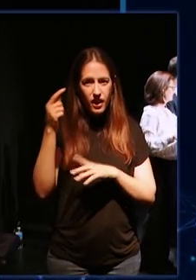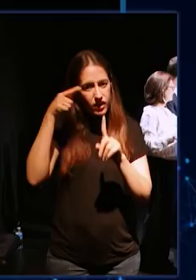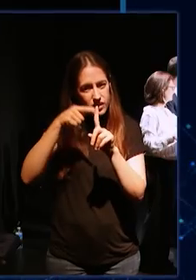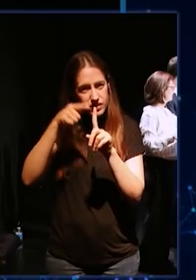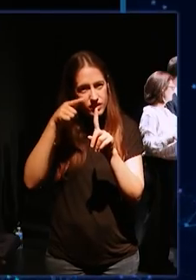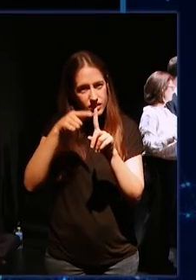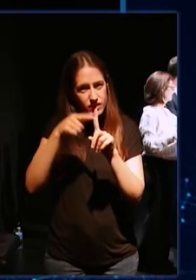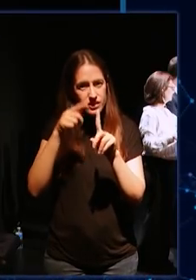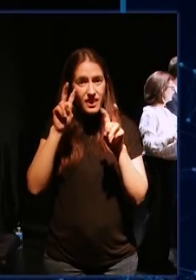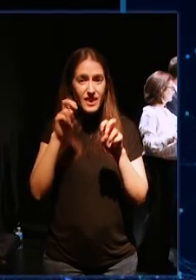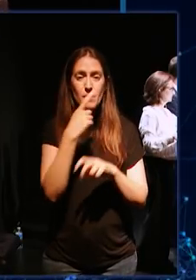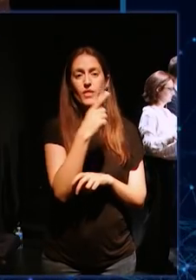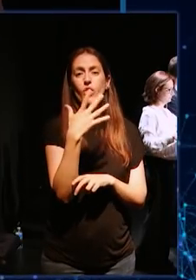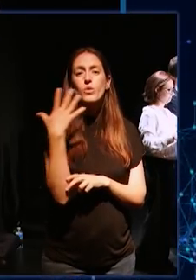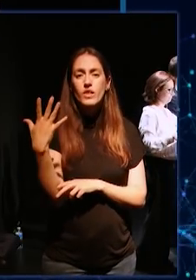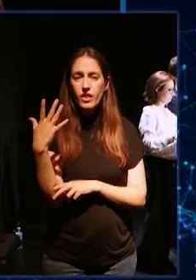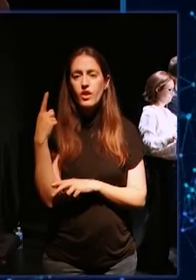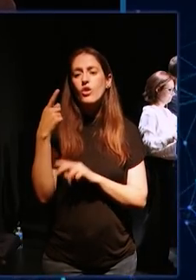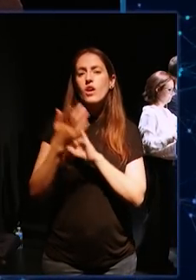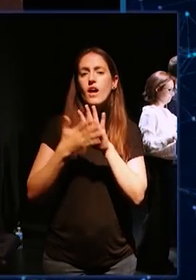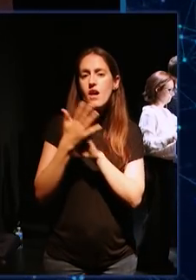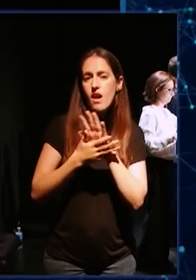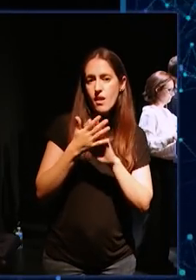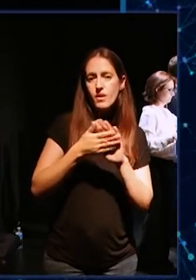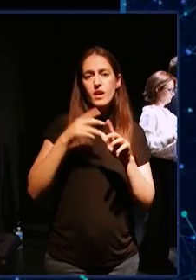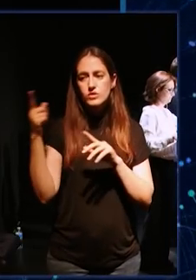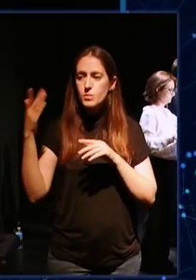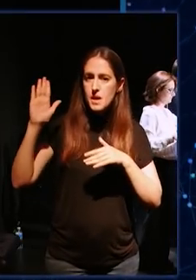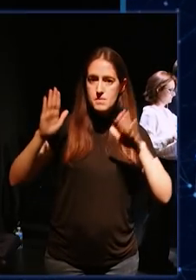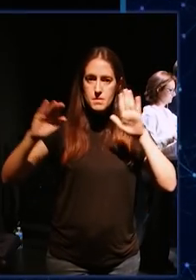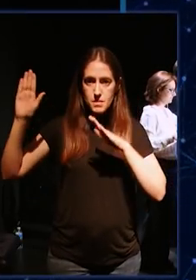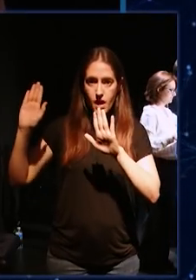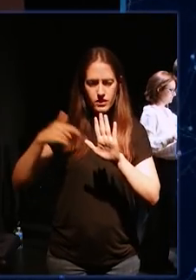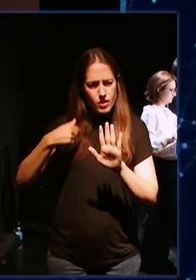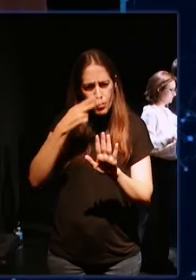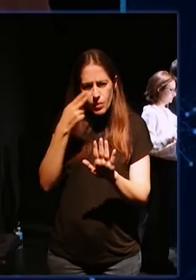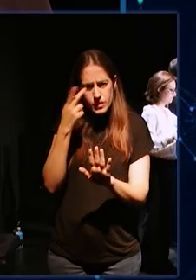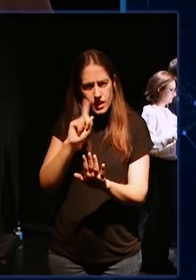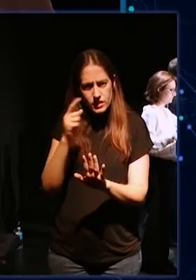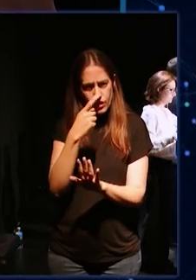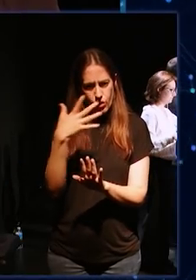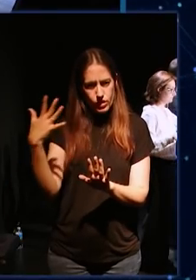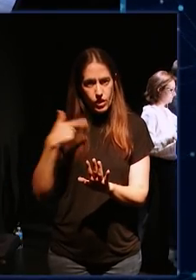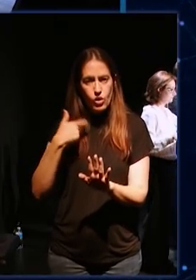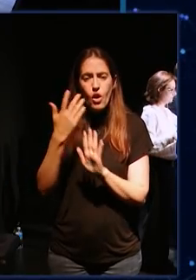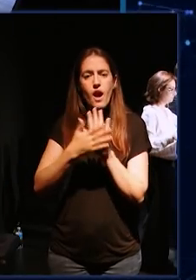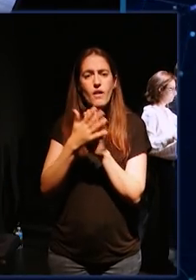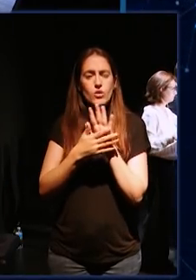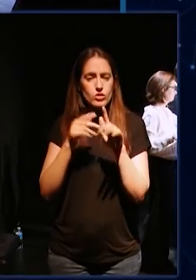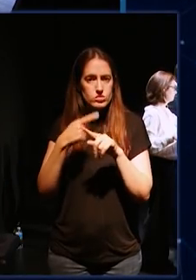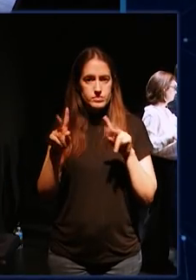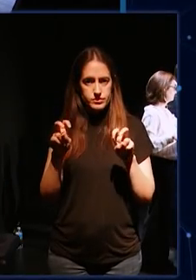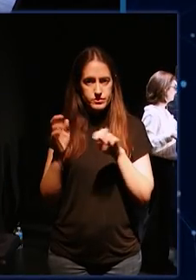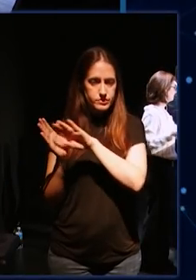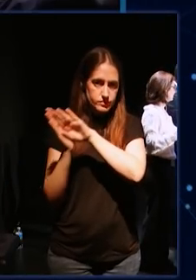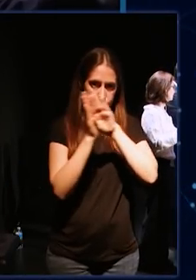usted ha sacado el 155, usted se ha apuntado, usted también, pero a mí no me interesa hablar de 155, yo quería hablar de vivienda. Tanquem el tema d'habitatge amb